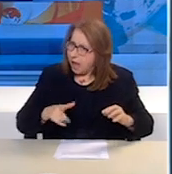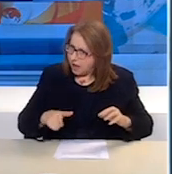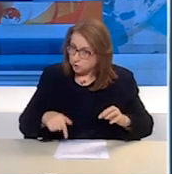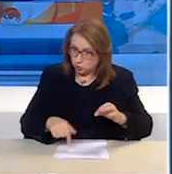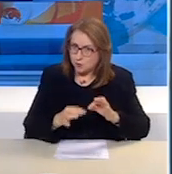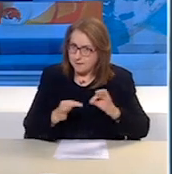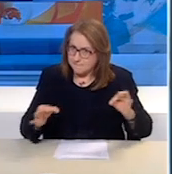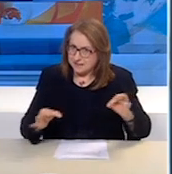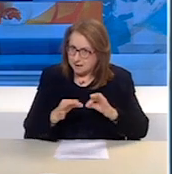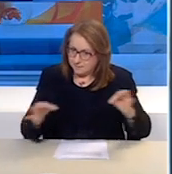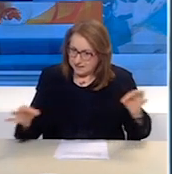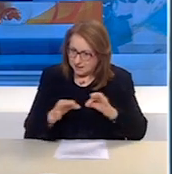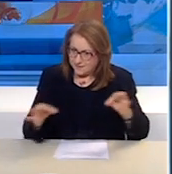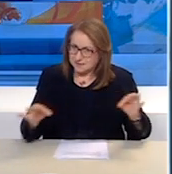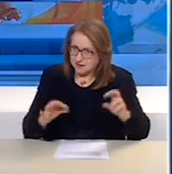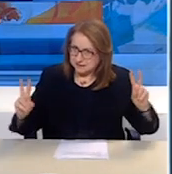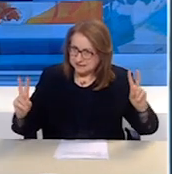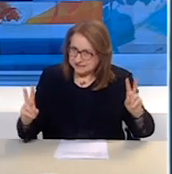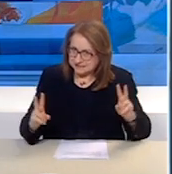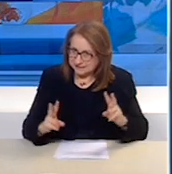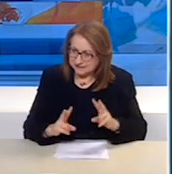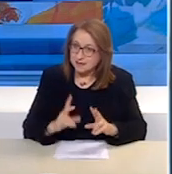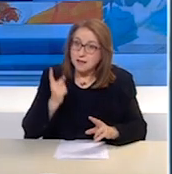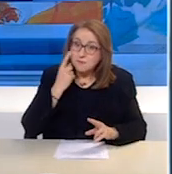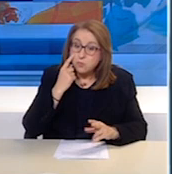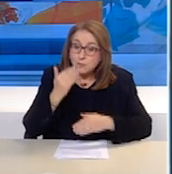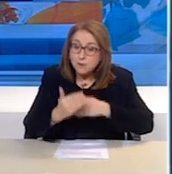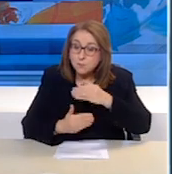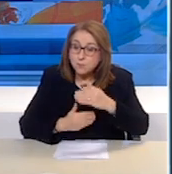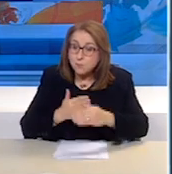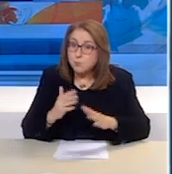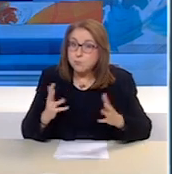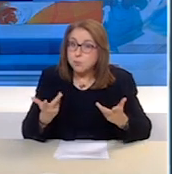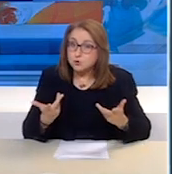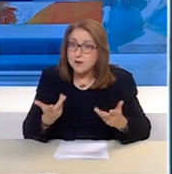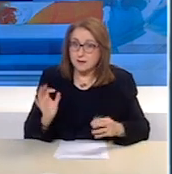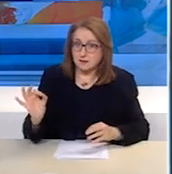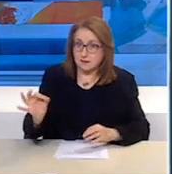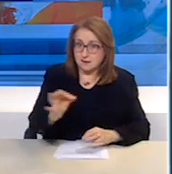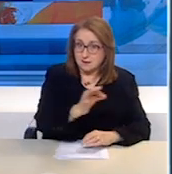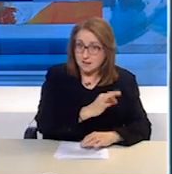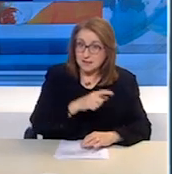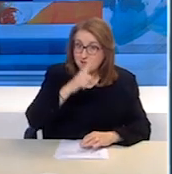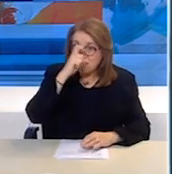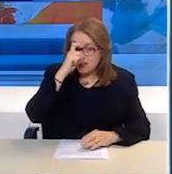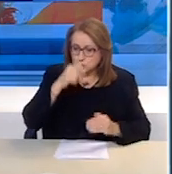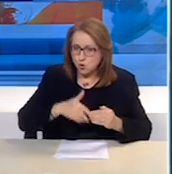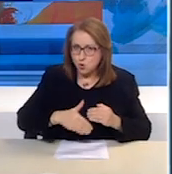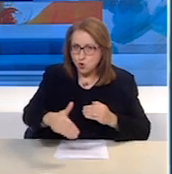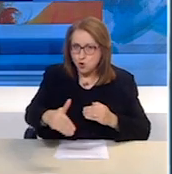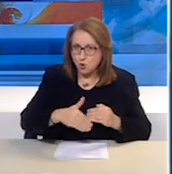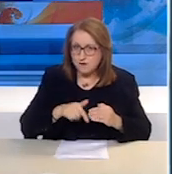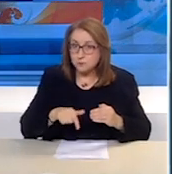επάνωδος στην ολική κανονικότητα. Είναι μια σταδιακή μετάβαση. Είναι ένα πολύ δύσκολο στάδιο.